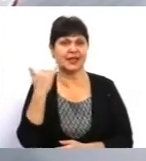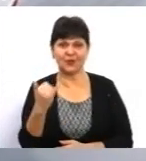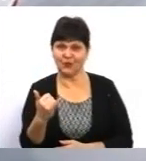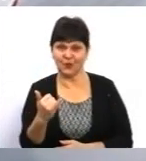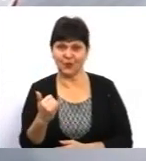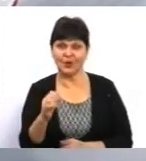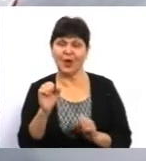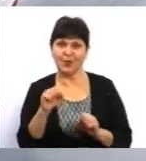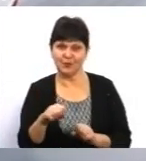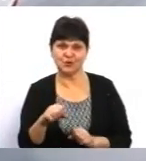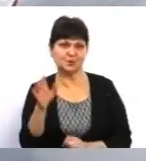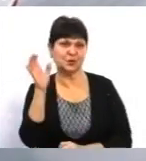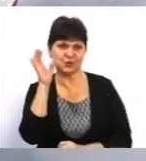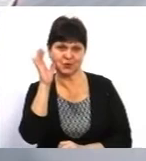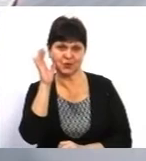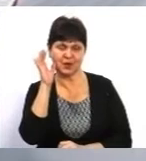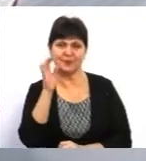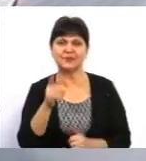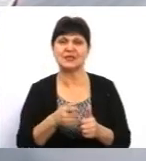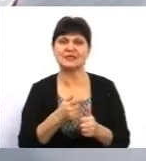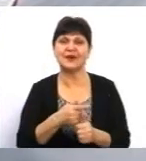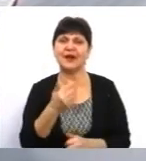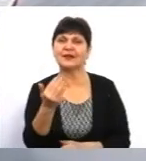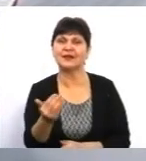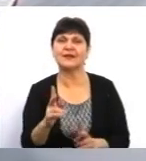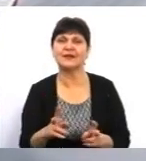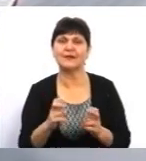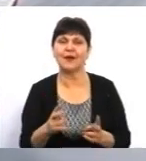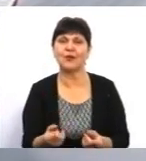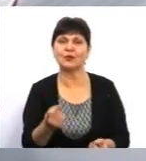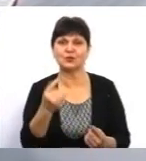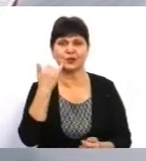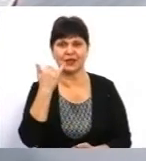вас слухаємо. Представтесь, будь ласка, як вас звати і звідки ви телефонуєте?